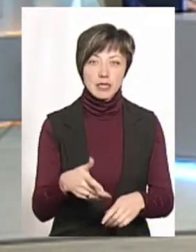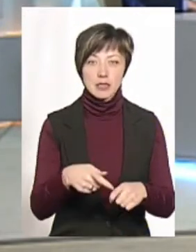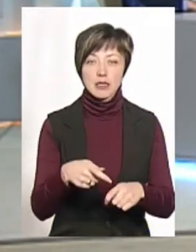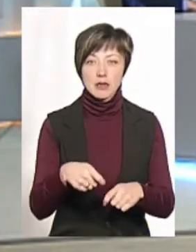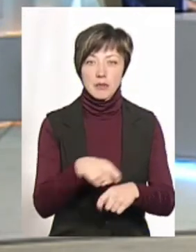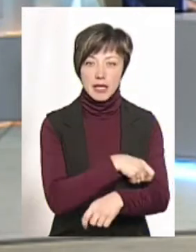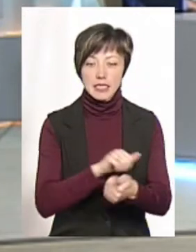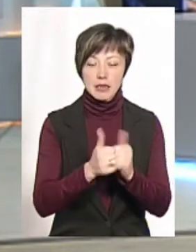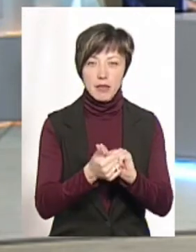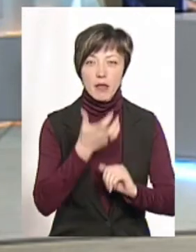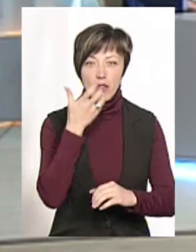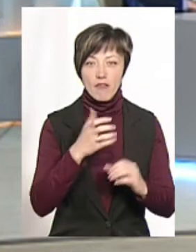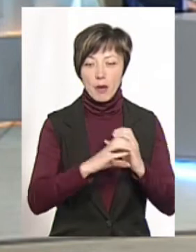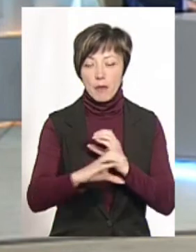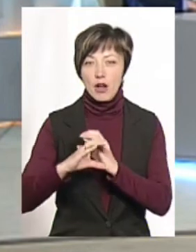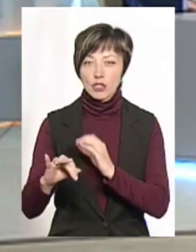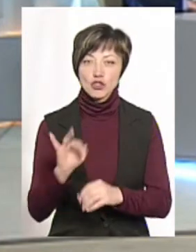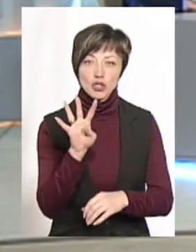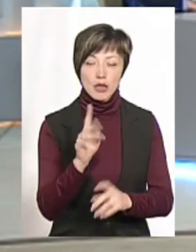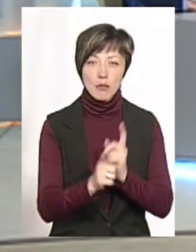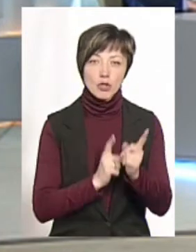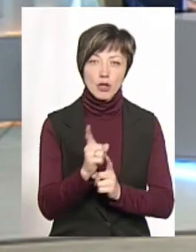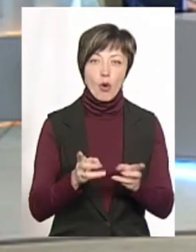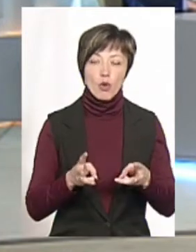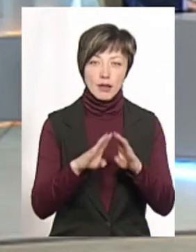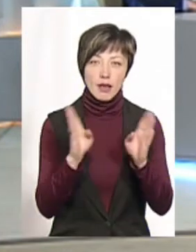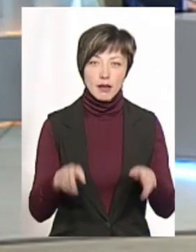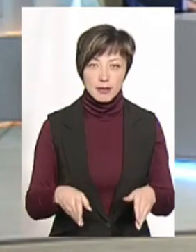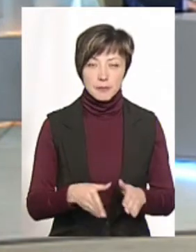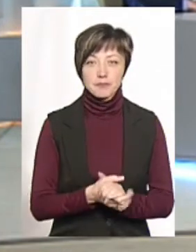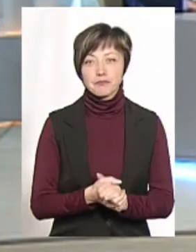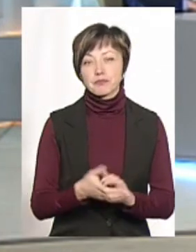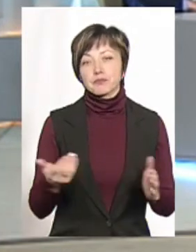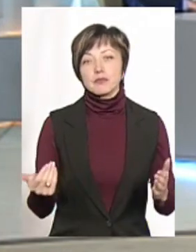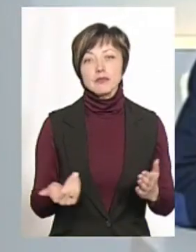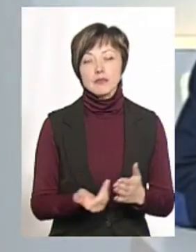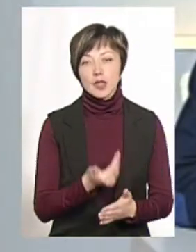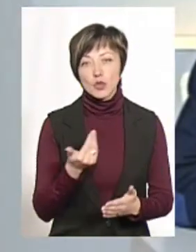метрів замінених теплових мереж, 4 модернізованих котельні, нові